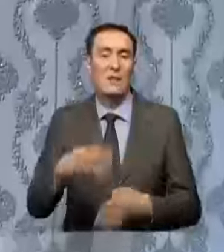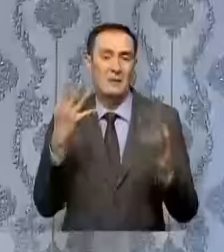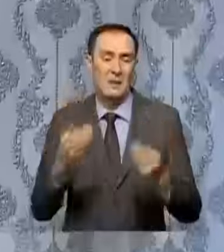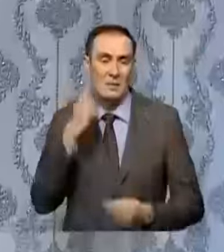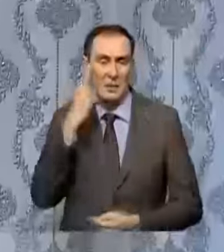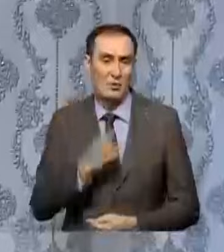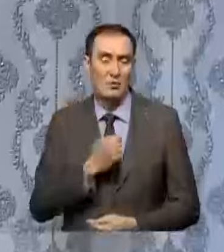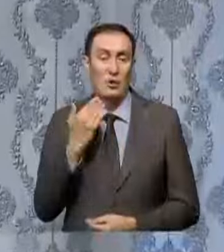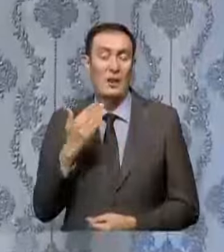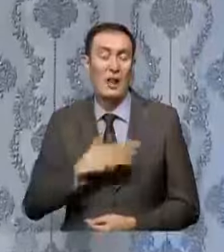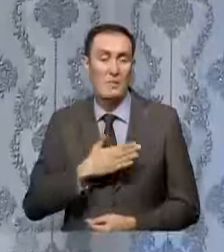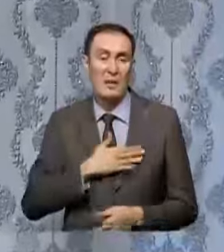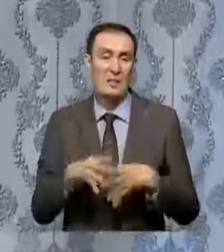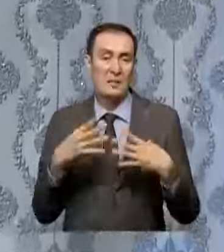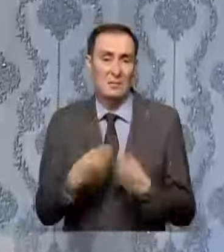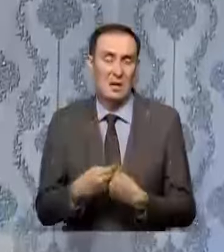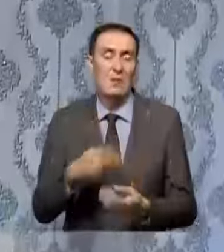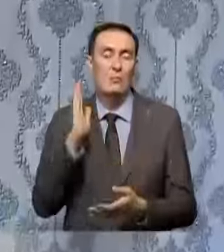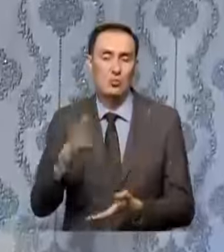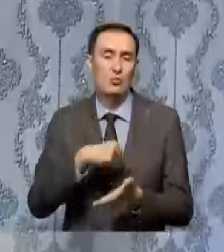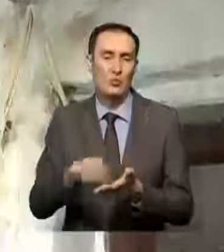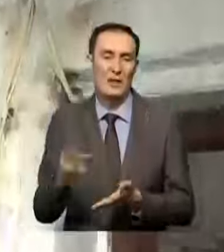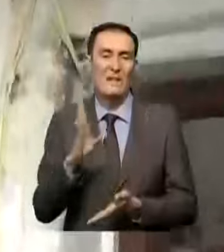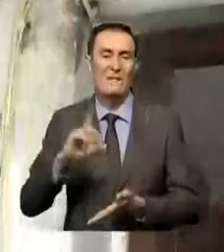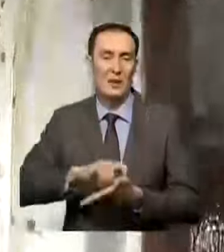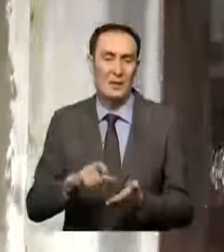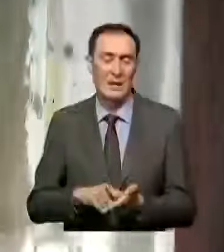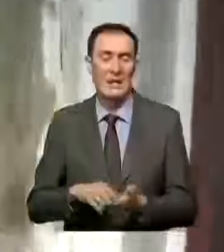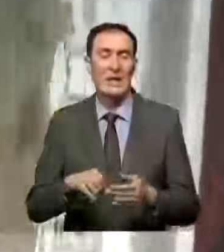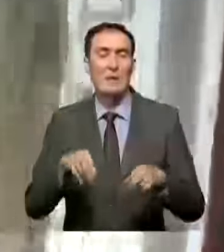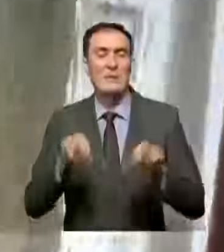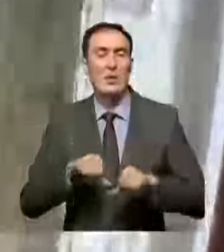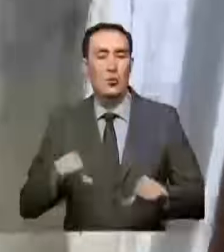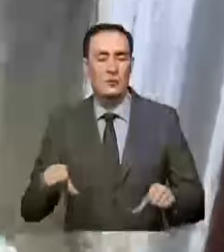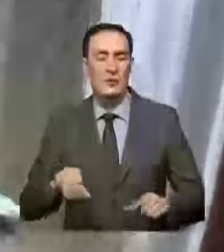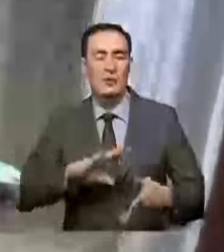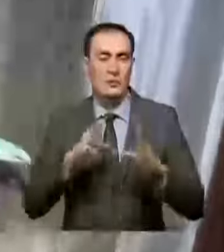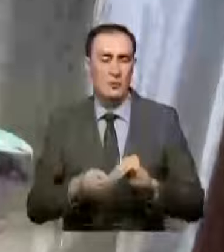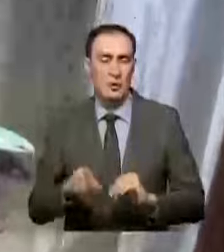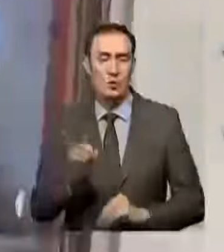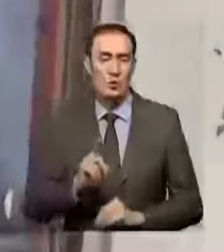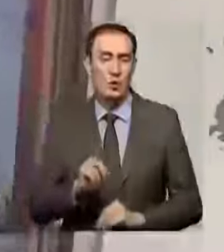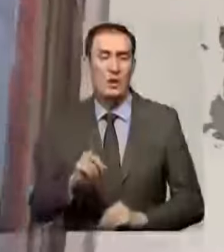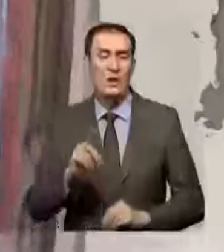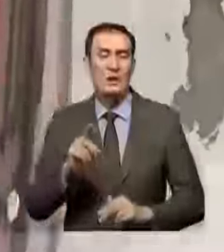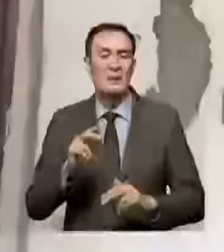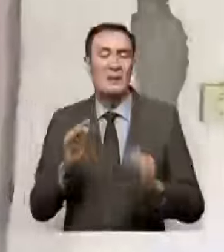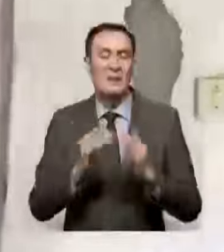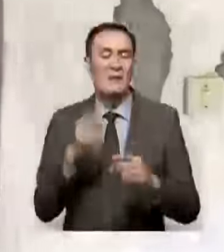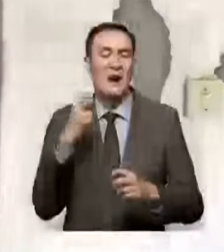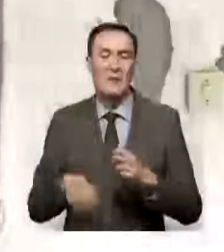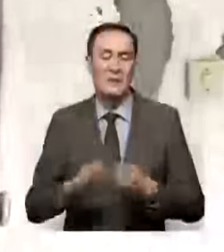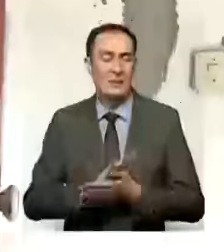мне сообщили, что для моей семьи приобретут квартиру. Специальная комиссия пришла к заключению, что саманное строение в